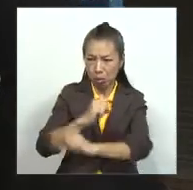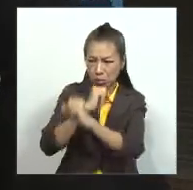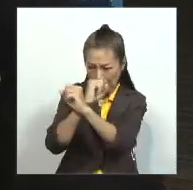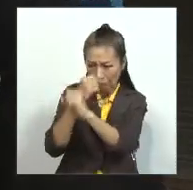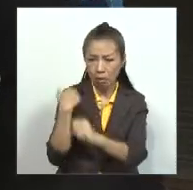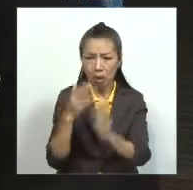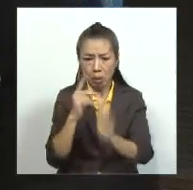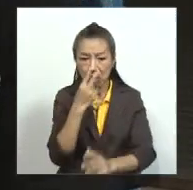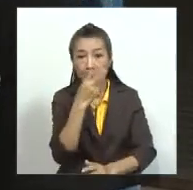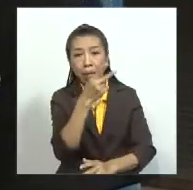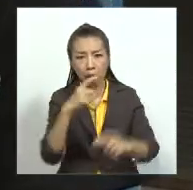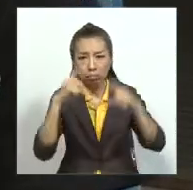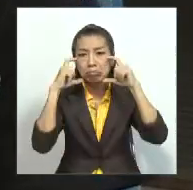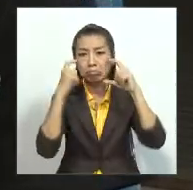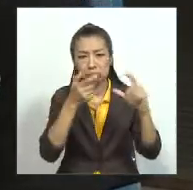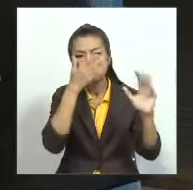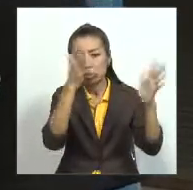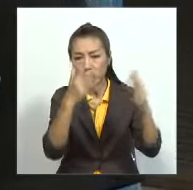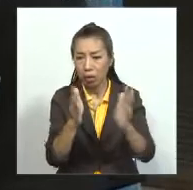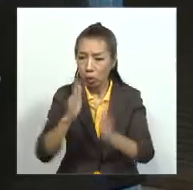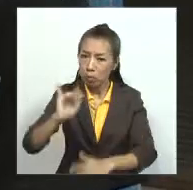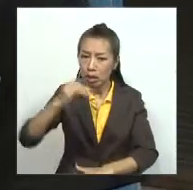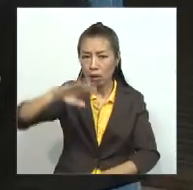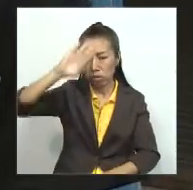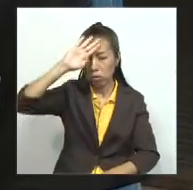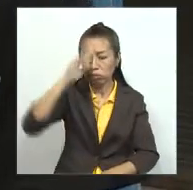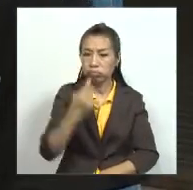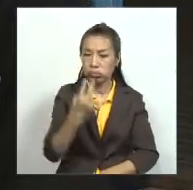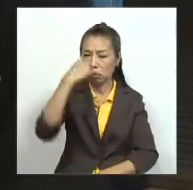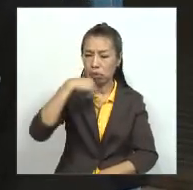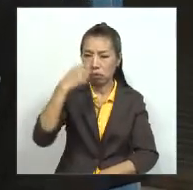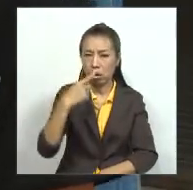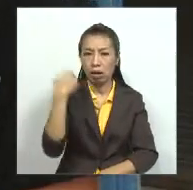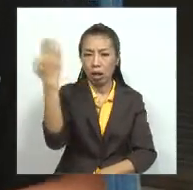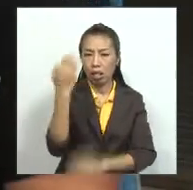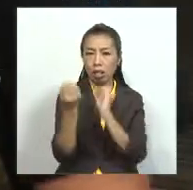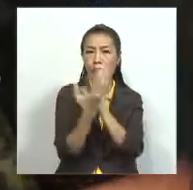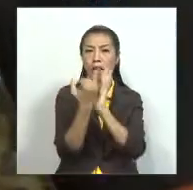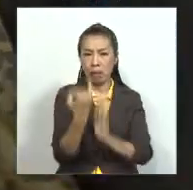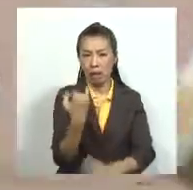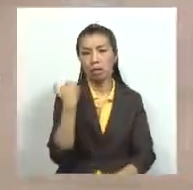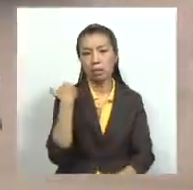างที่เห็นนะบางคนป่วยที่ว่าเป็นระบบทางเดินหายใจเป็นภูมิแพ้ขึ้นมาก็มี